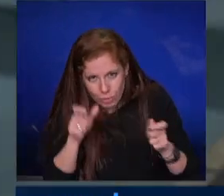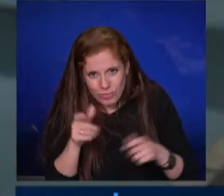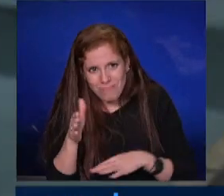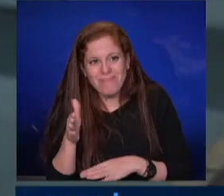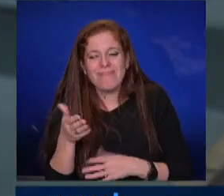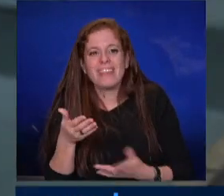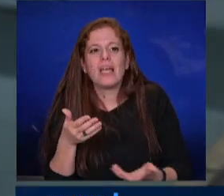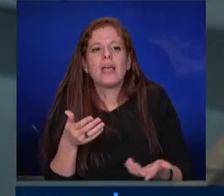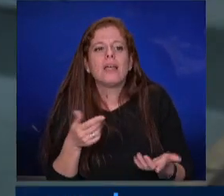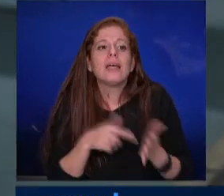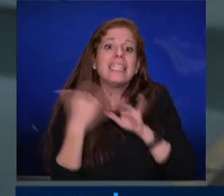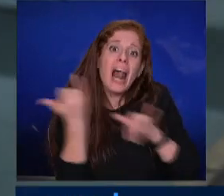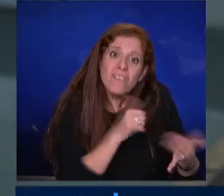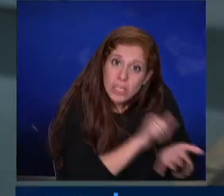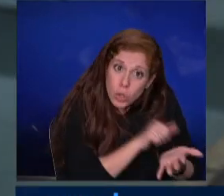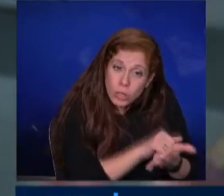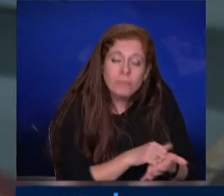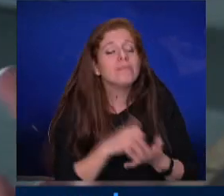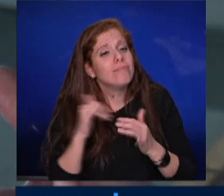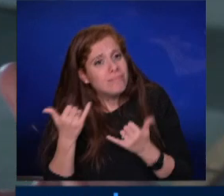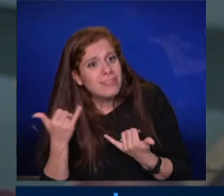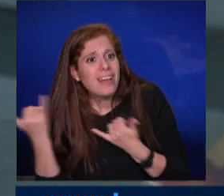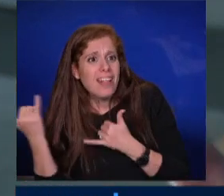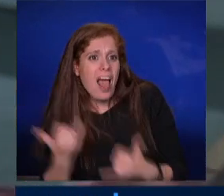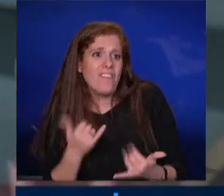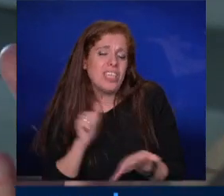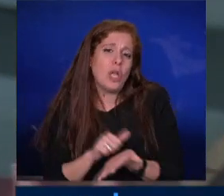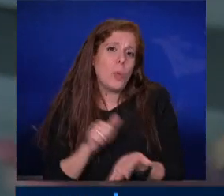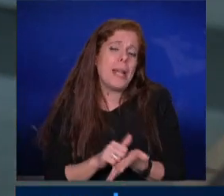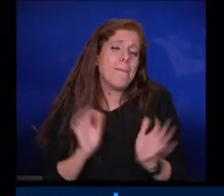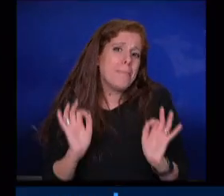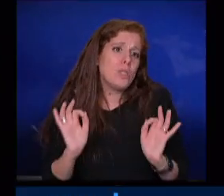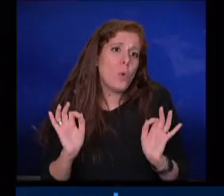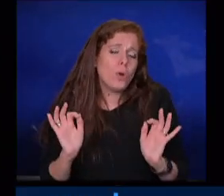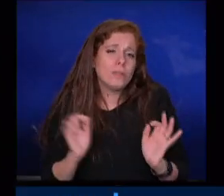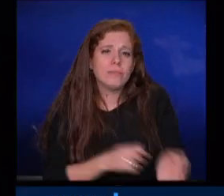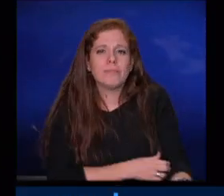מקום. כדי להביא את העיתונים, את שרקל האוסד. בדיוק, בדיוק, להביא את העיתונים.